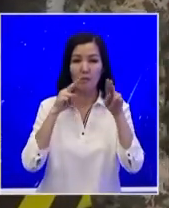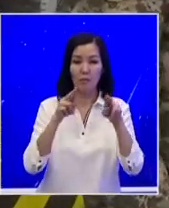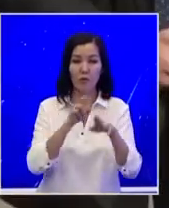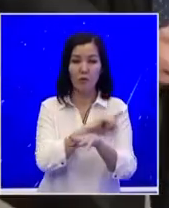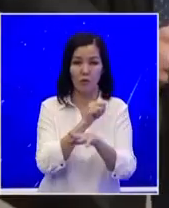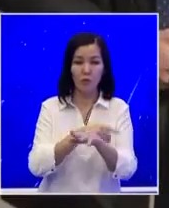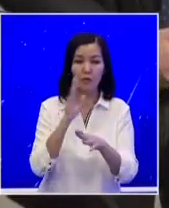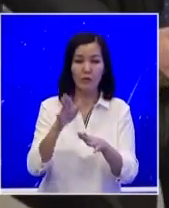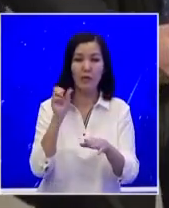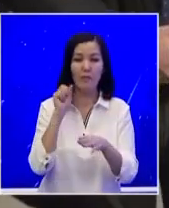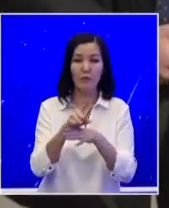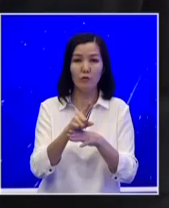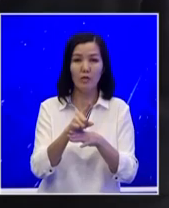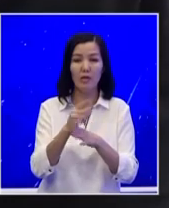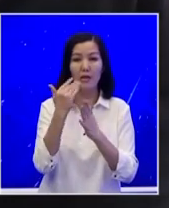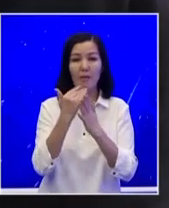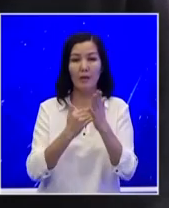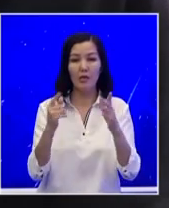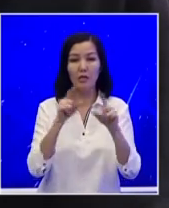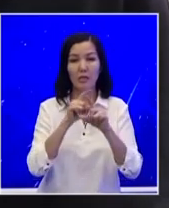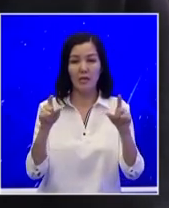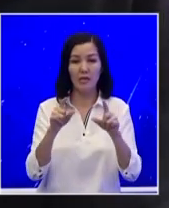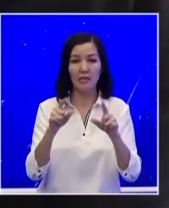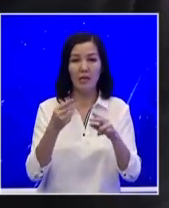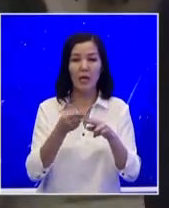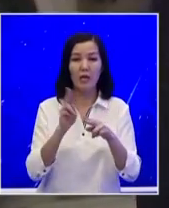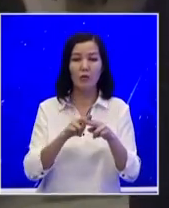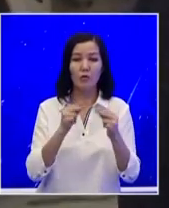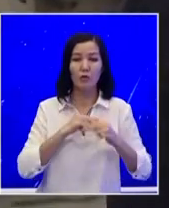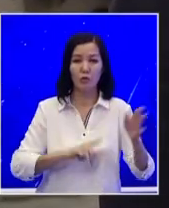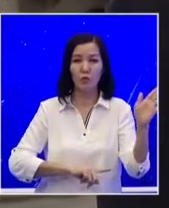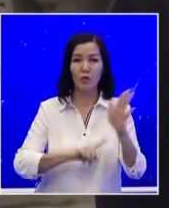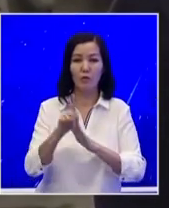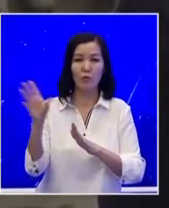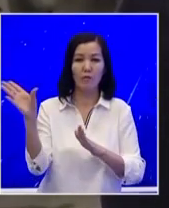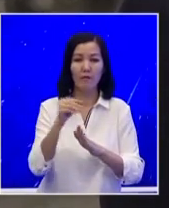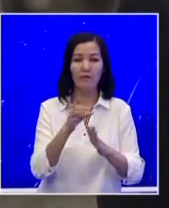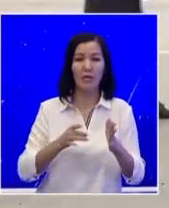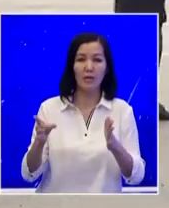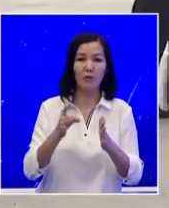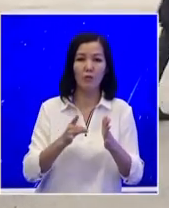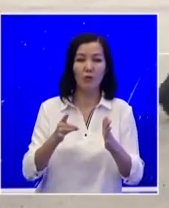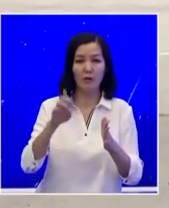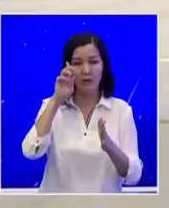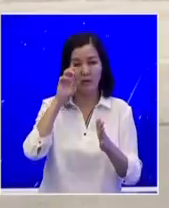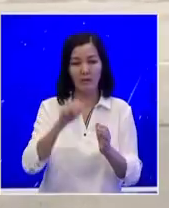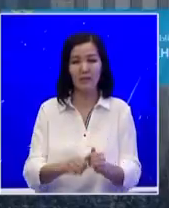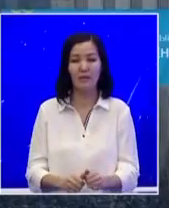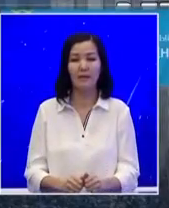Государственной комиссии поручено определить перечень организаций, которые начнут свою работу во всех регионах страны.